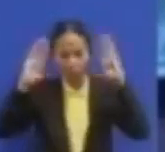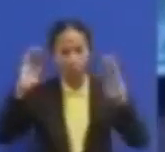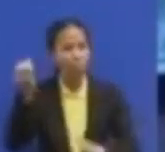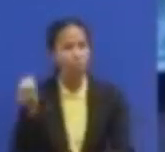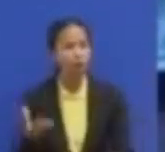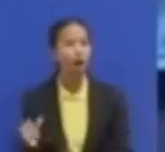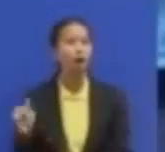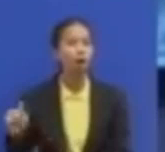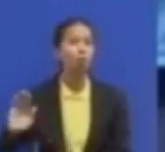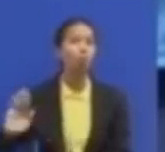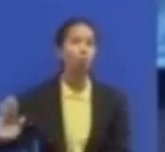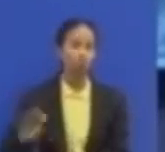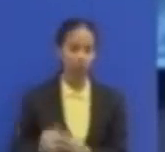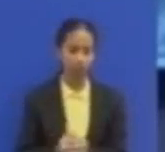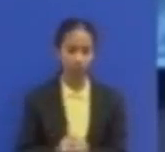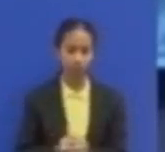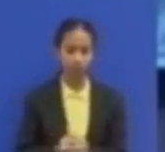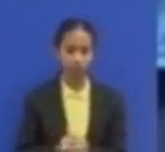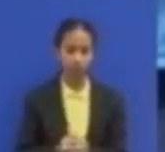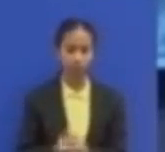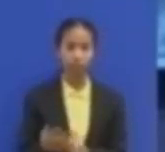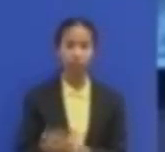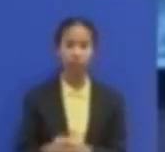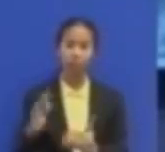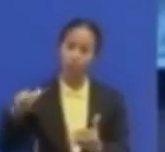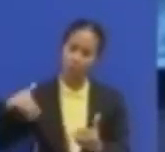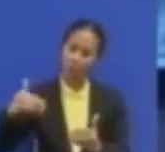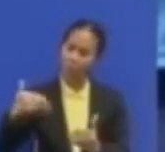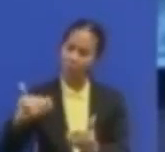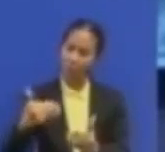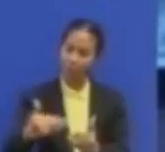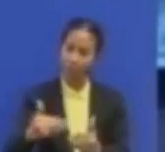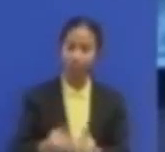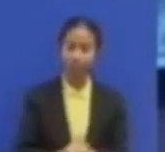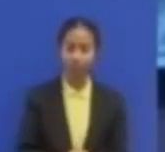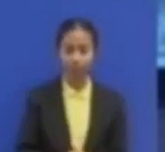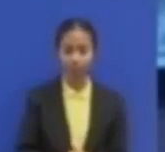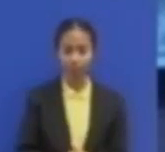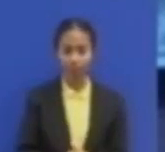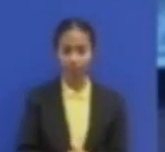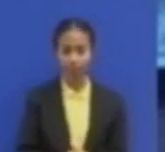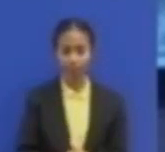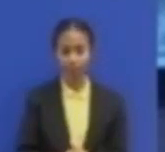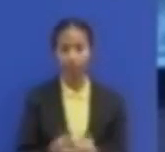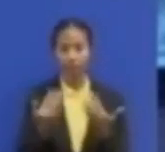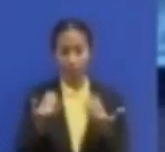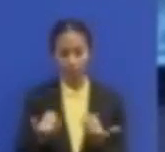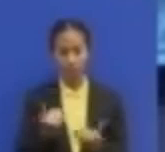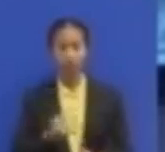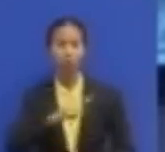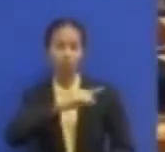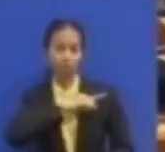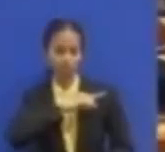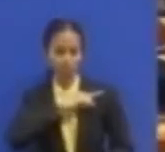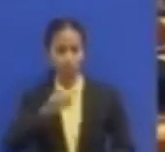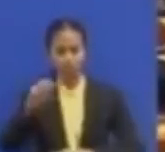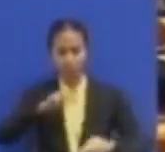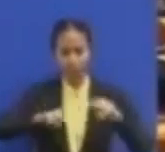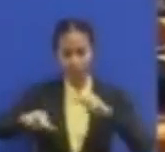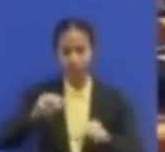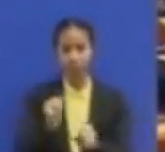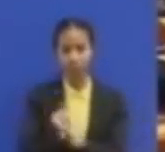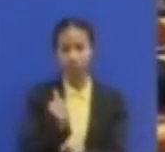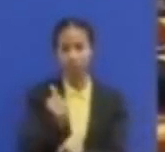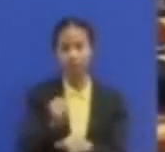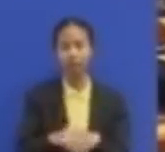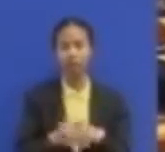ให้ความเคารพเพราะว่าปัจจุบันท่านก็อายุมากจริงๆนะครับแต่ว่ายังสามารถทำหน้าที่บนบัลลังก์ได้แต่ว่าบรรยากาศการทำหน้าที่ของท่านวันนี้